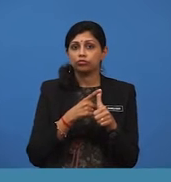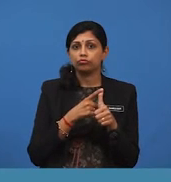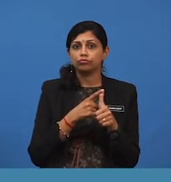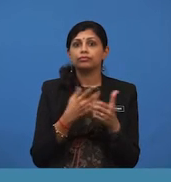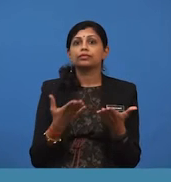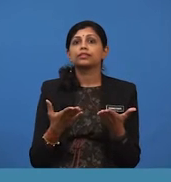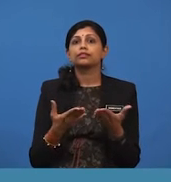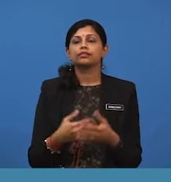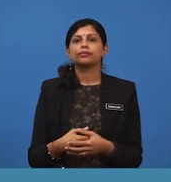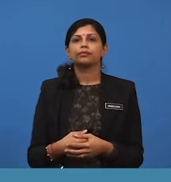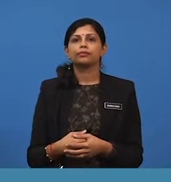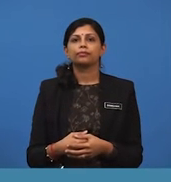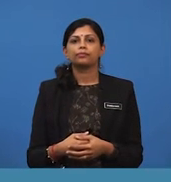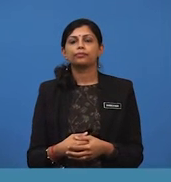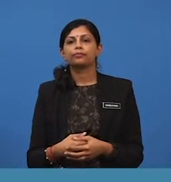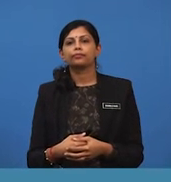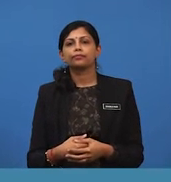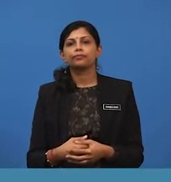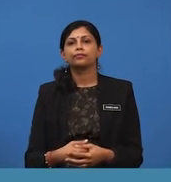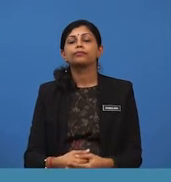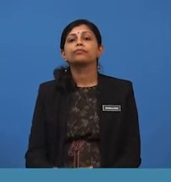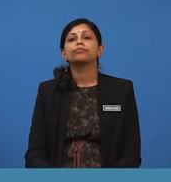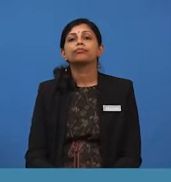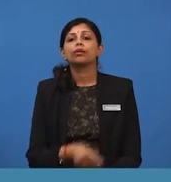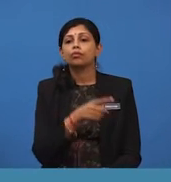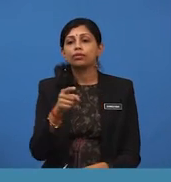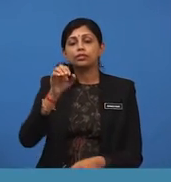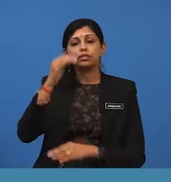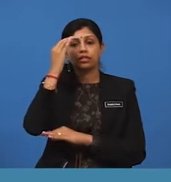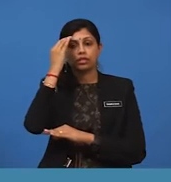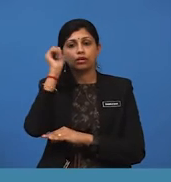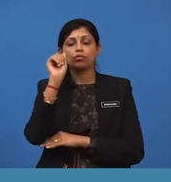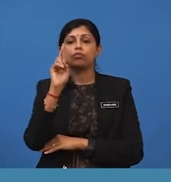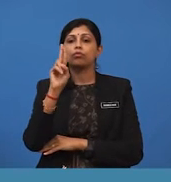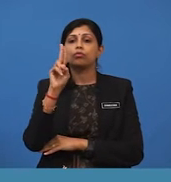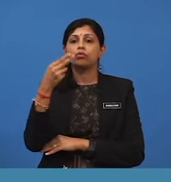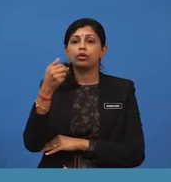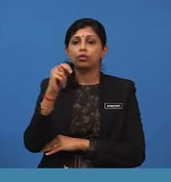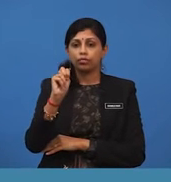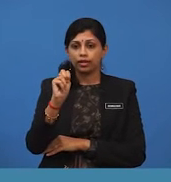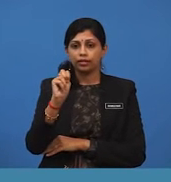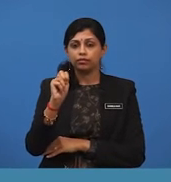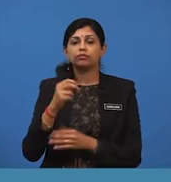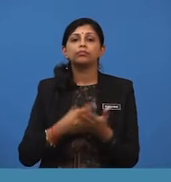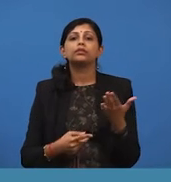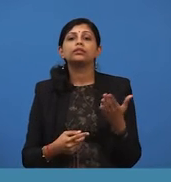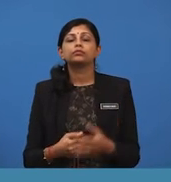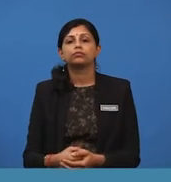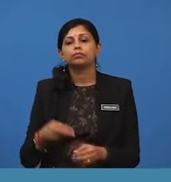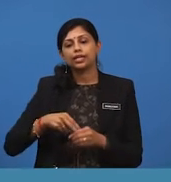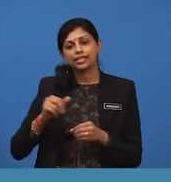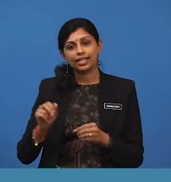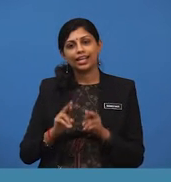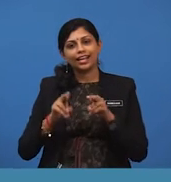aruhan elektromagnet. Pastikan murid-murid dapat menghuraikan bahawa aruhan elektromagnet ialah